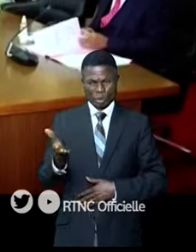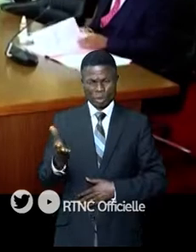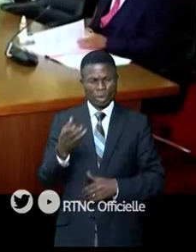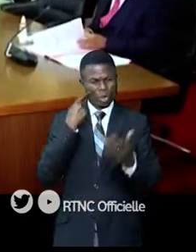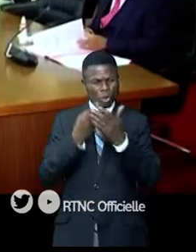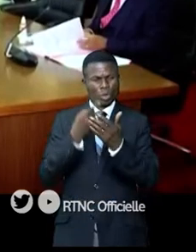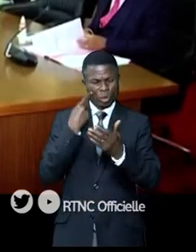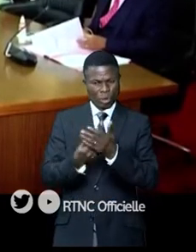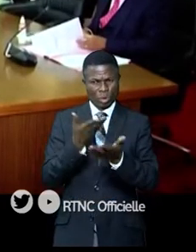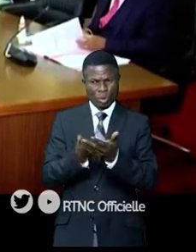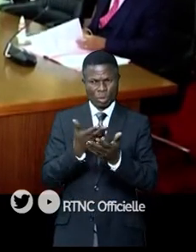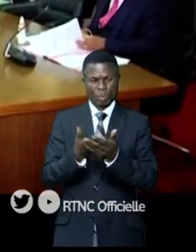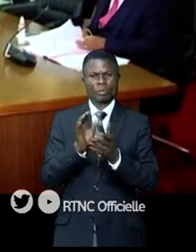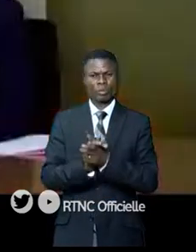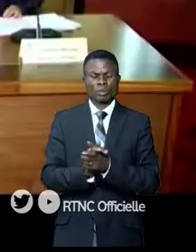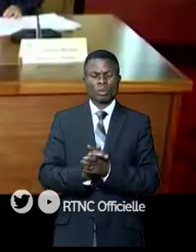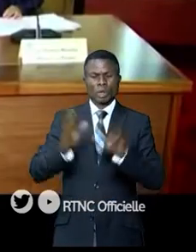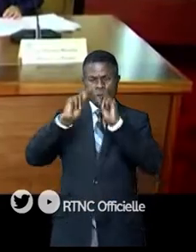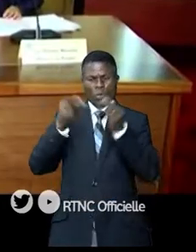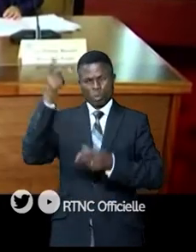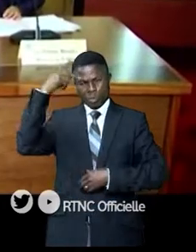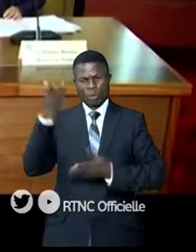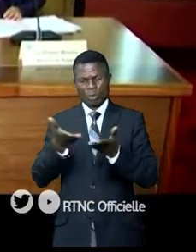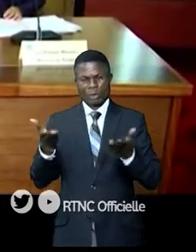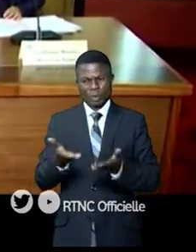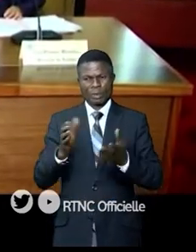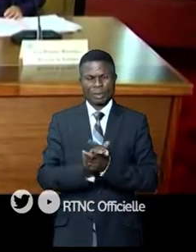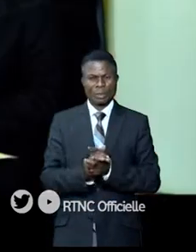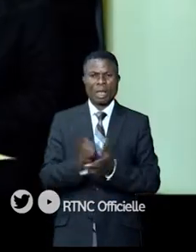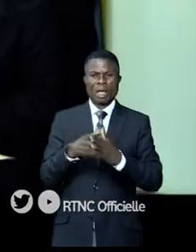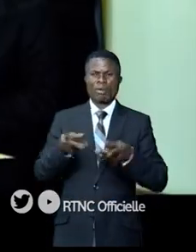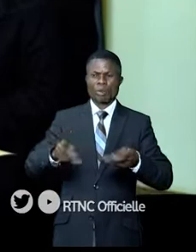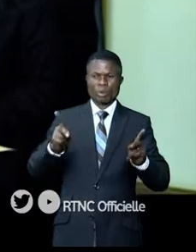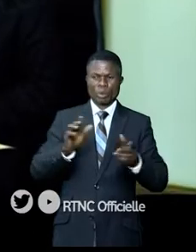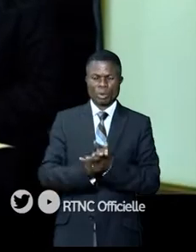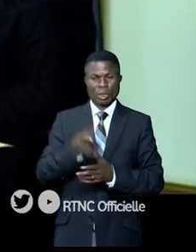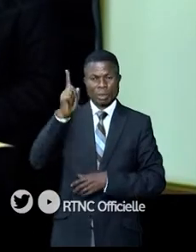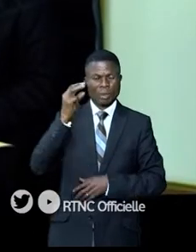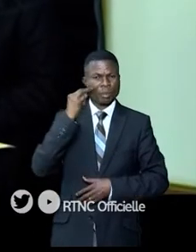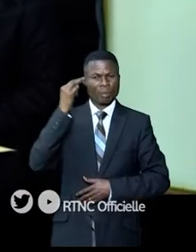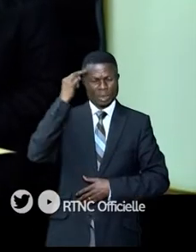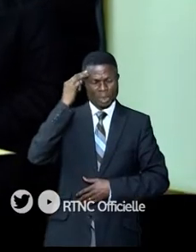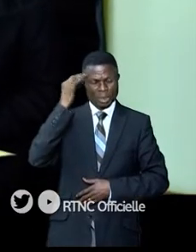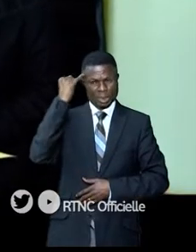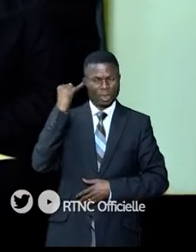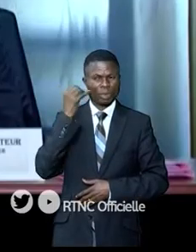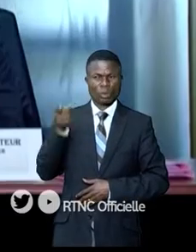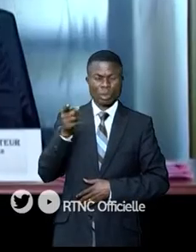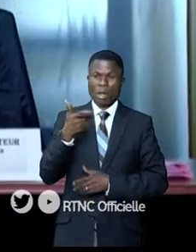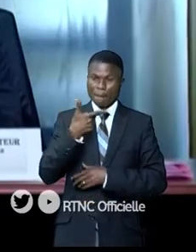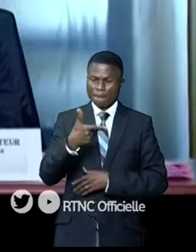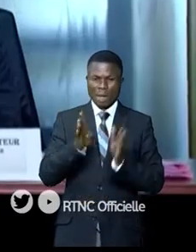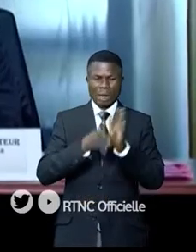Constat fait au cours de cette réunion du comité de conjoncture économique sous la direction du Premier ministre Ilunga Ilunkamba ce